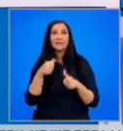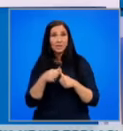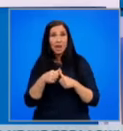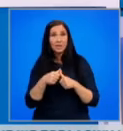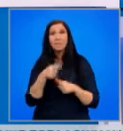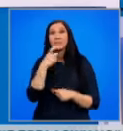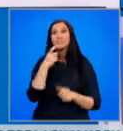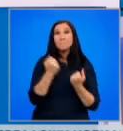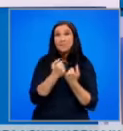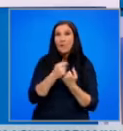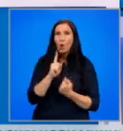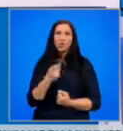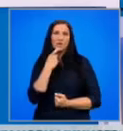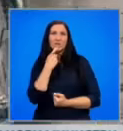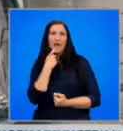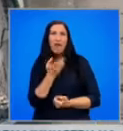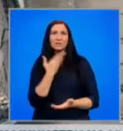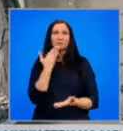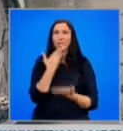обяви за мъртви градове.